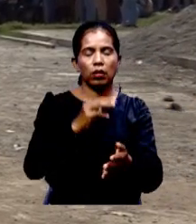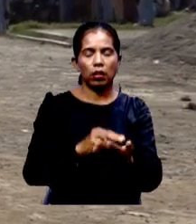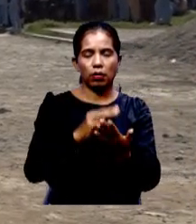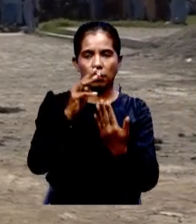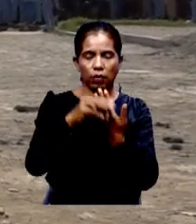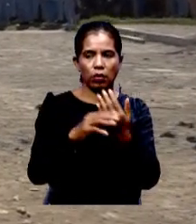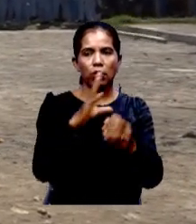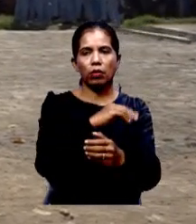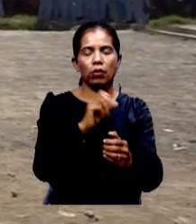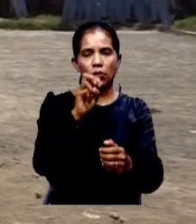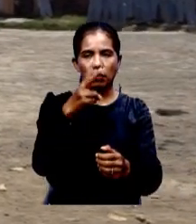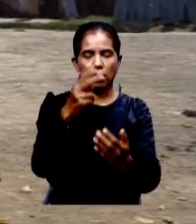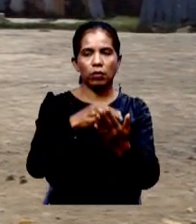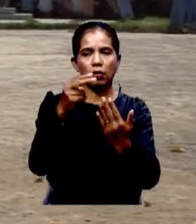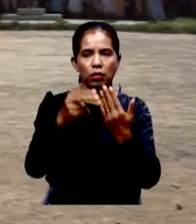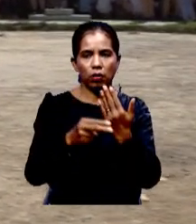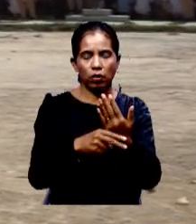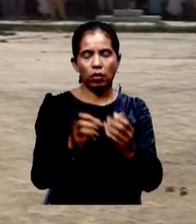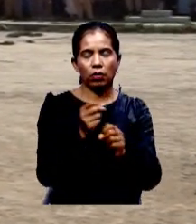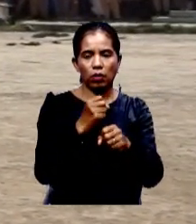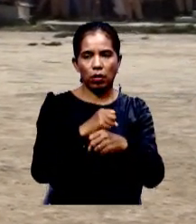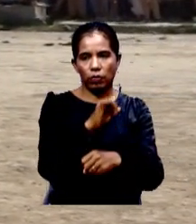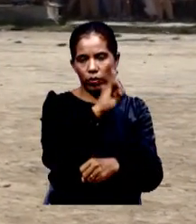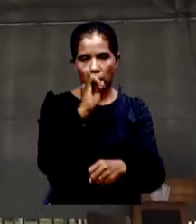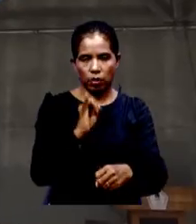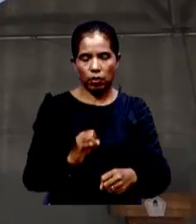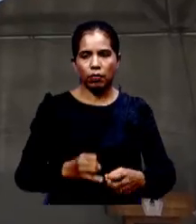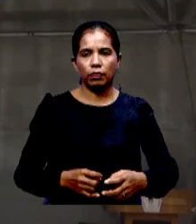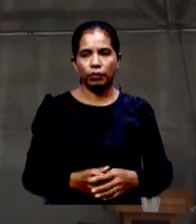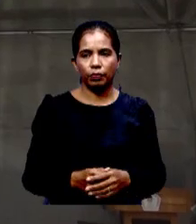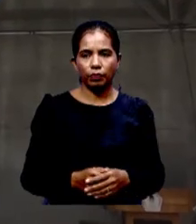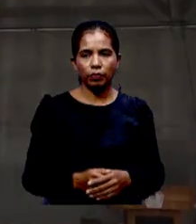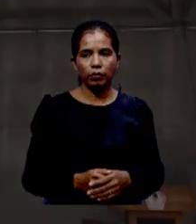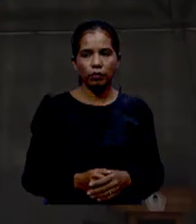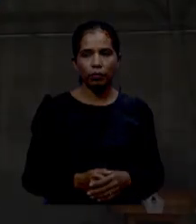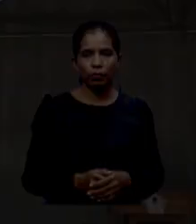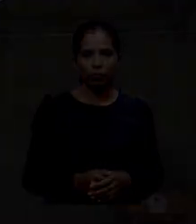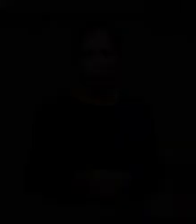12 de Novembro ho di halo investigasaun. Terezinha Lelan, Dilma Sujeti, GMN.